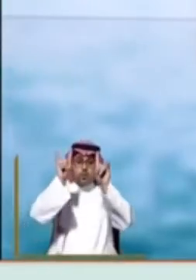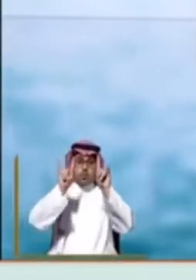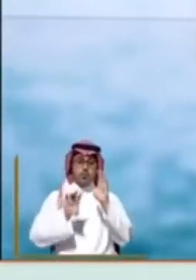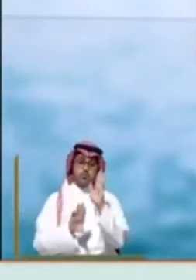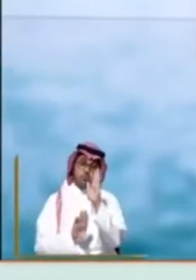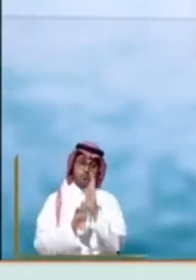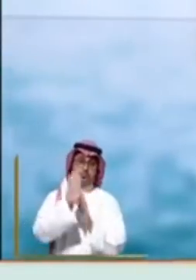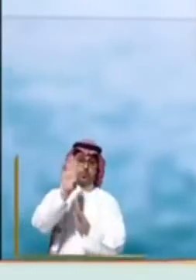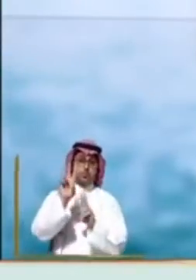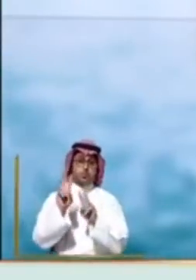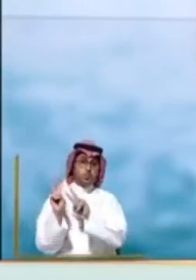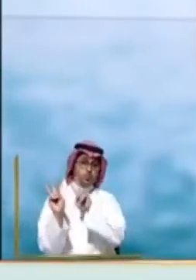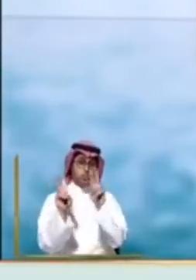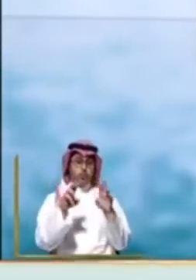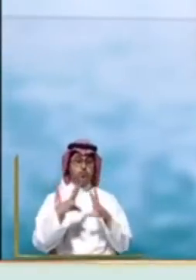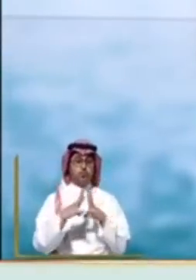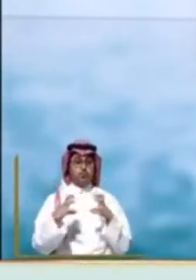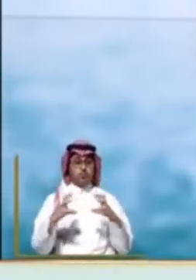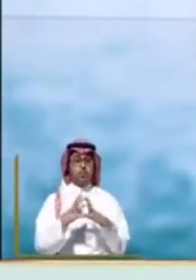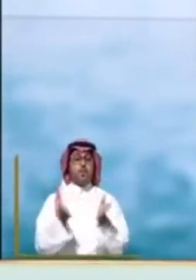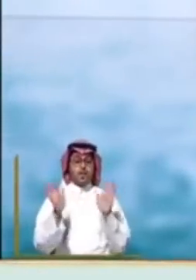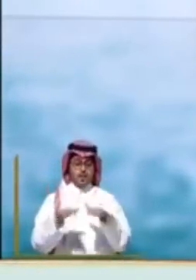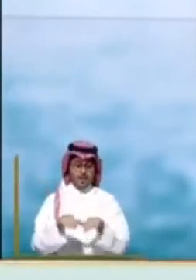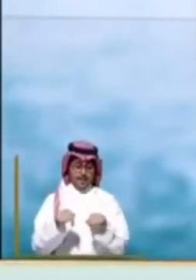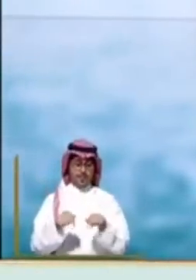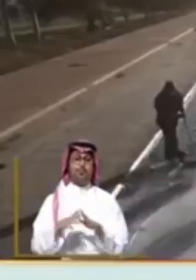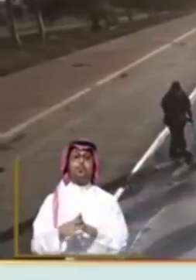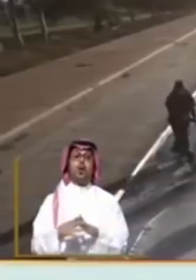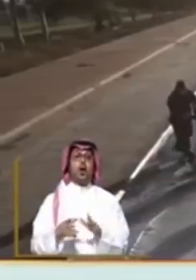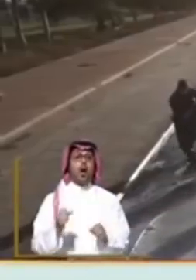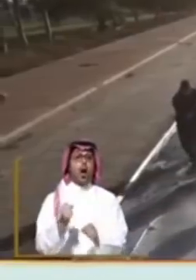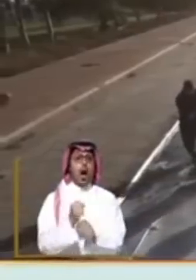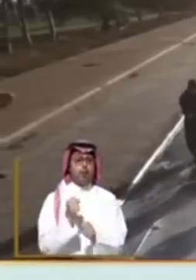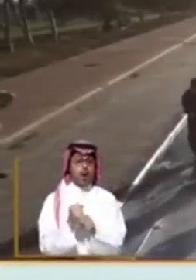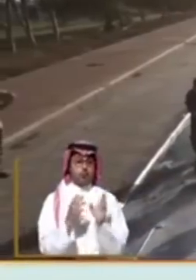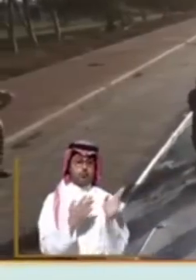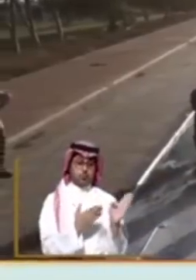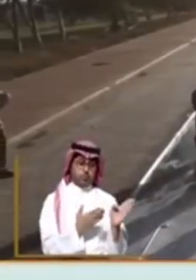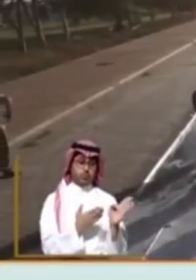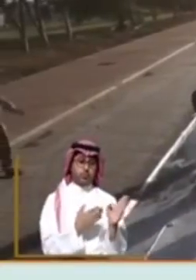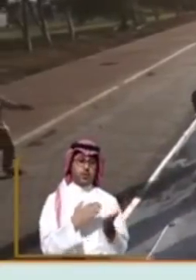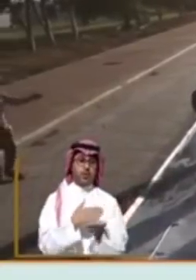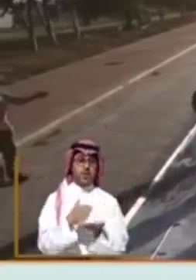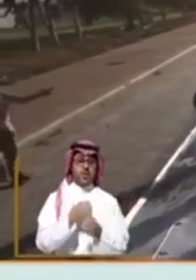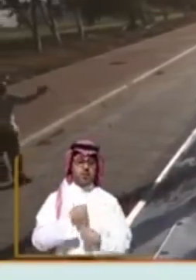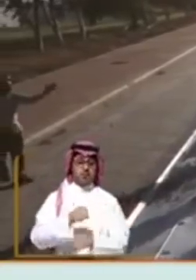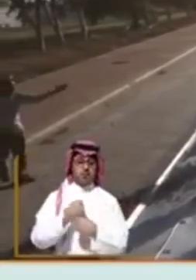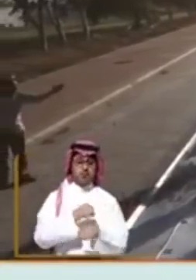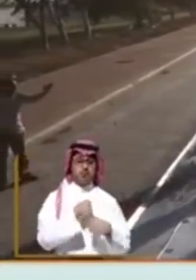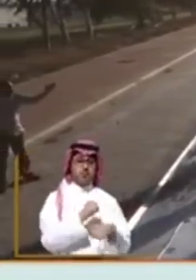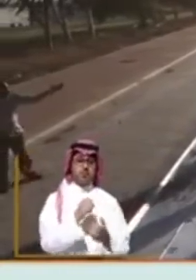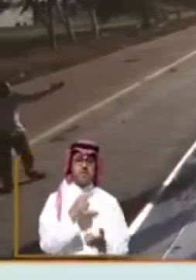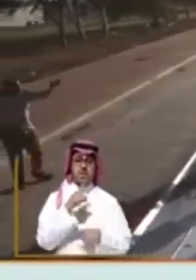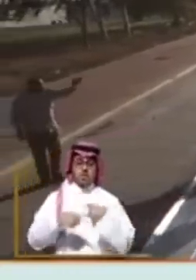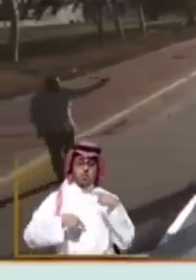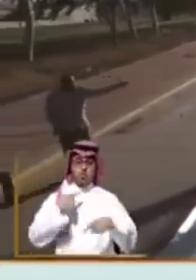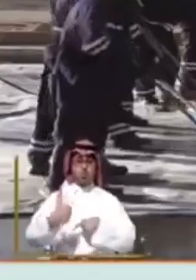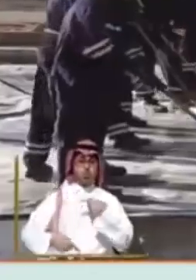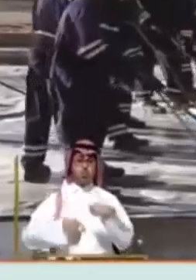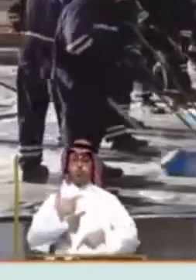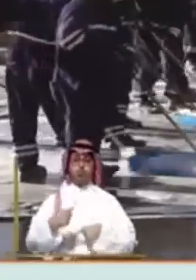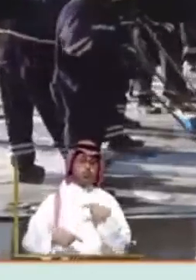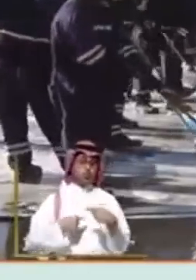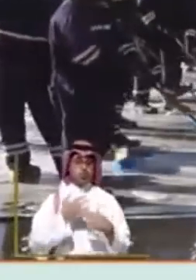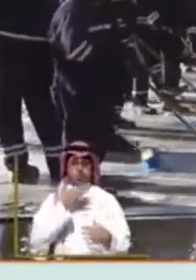مناطق ومحافظات ومدن المملكة. وتأتي أعمال التطهير ضمن الإجراءات الاحترازية المستمرة والمتسلسلة